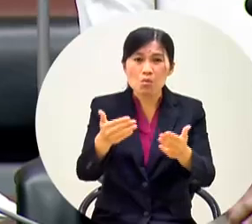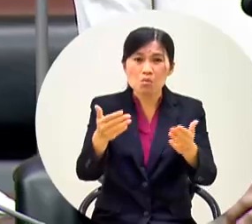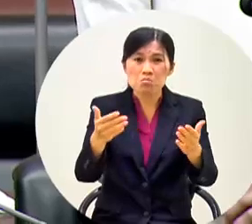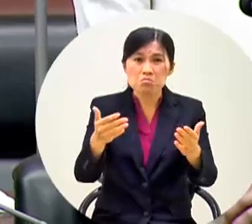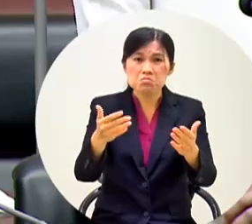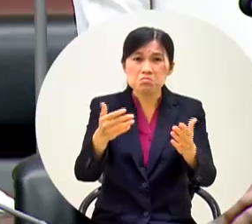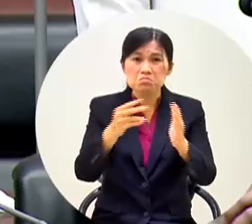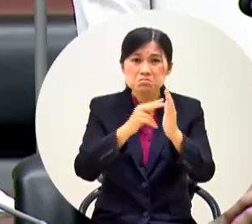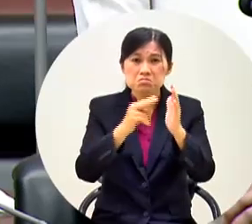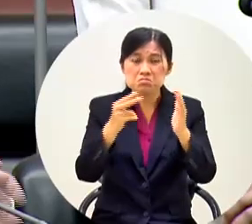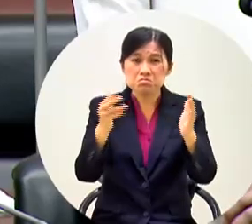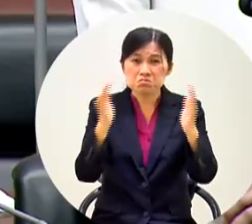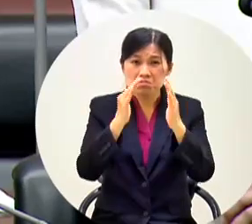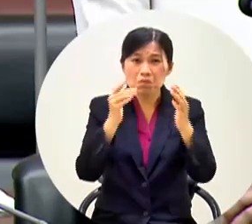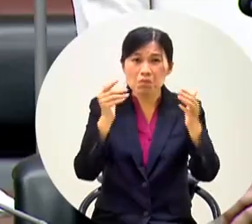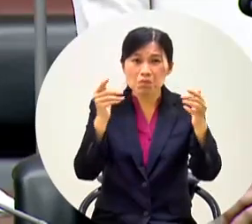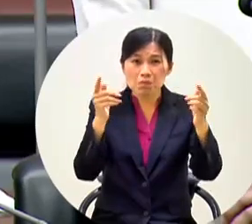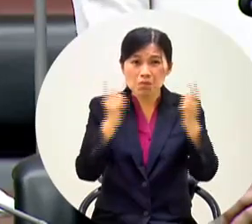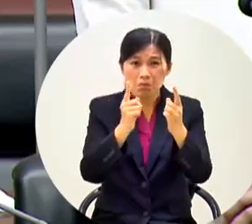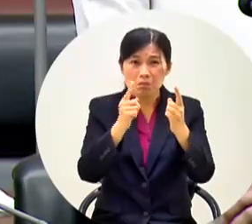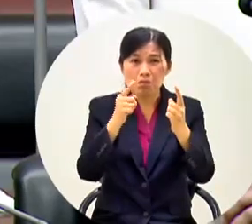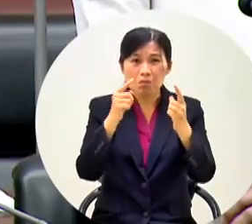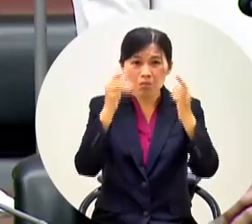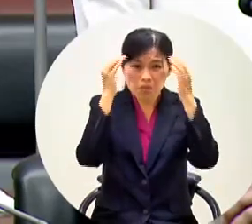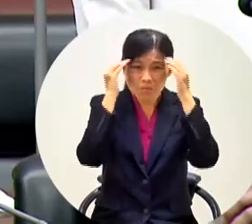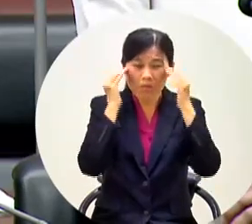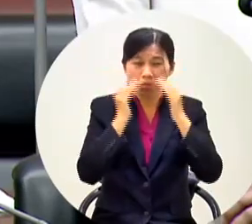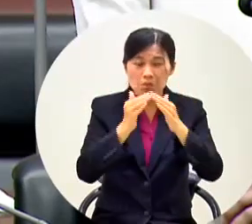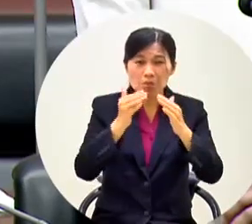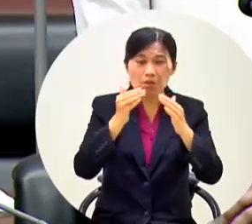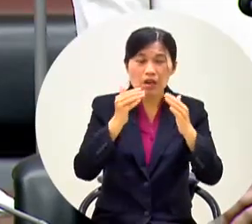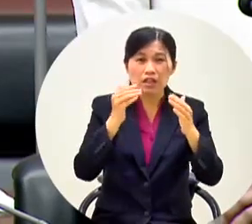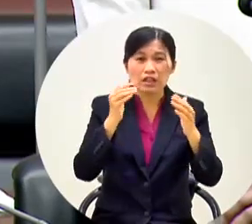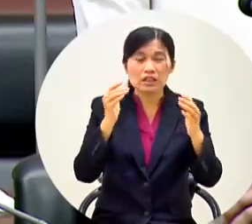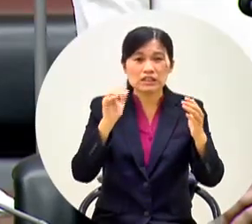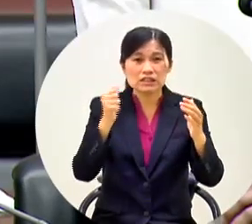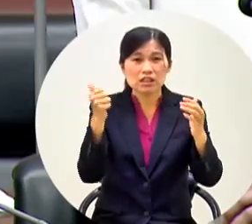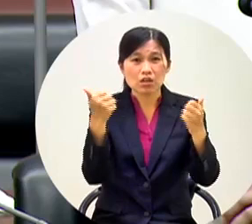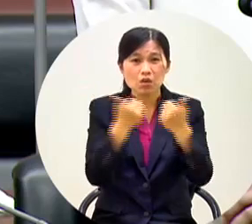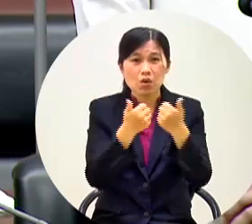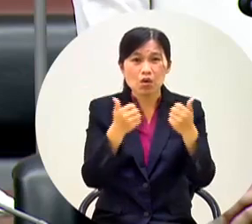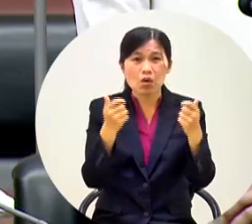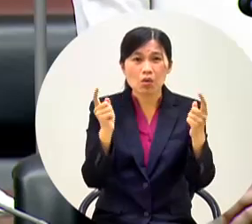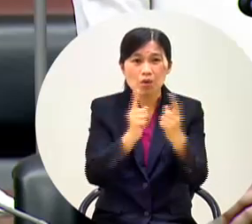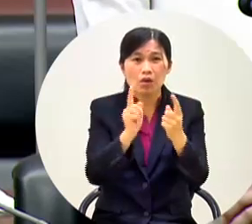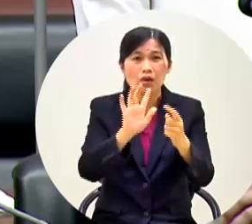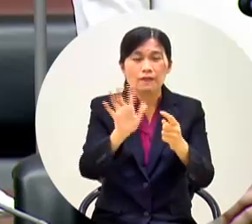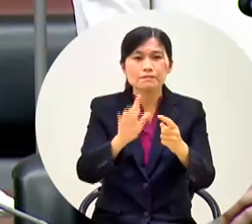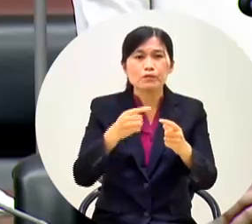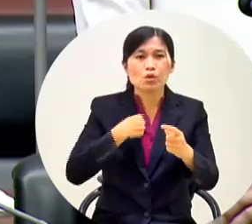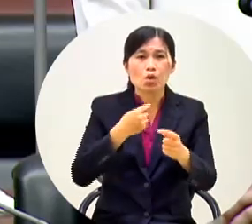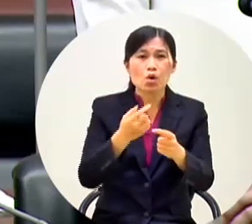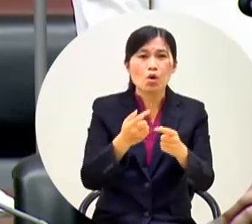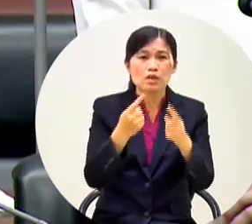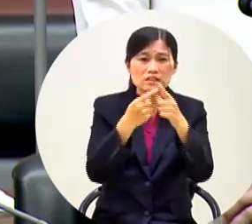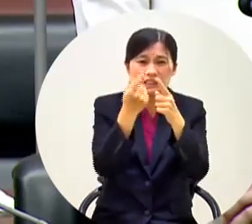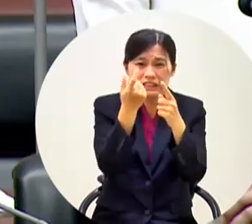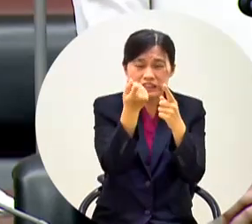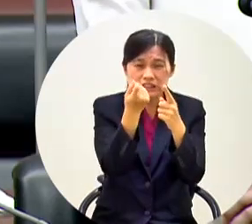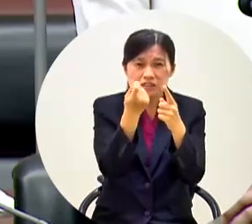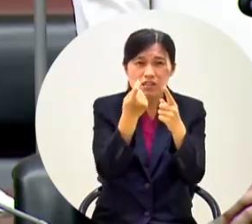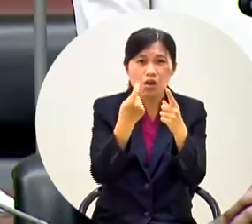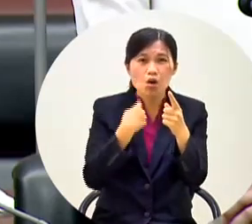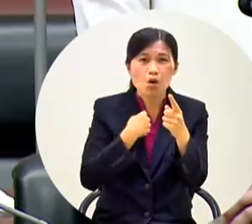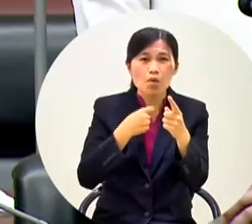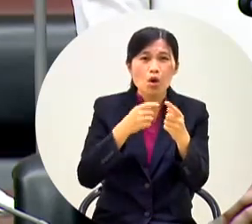昨天我们市议会党团，我们人少数。我们用议事杯葛的方式，我们包围主